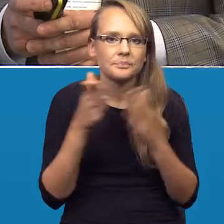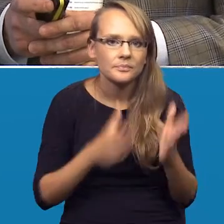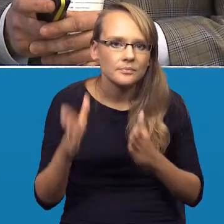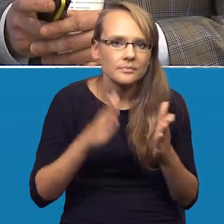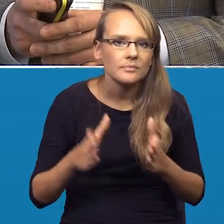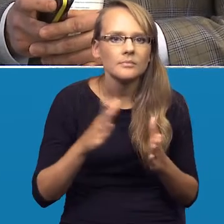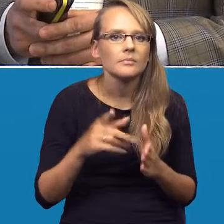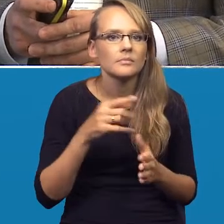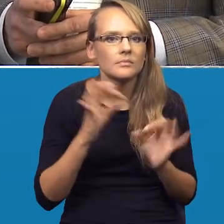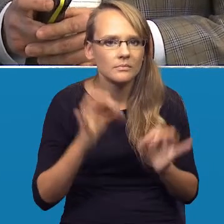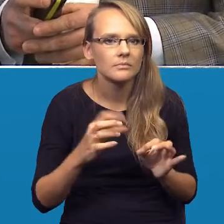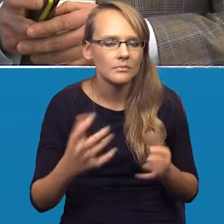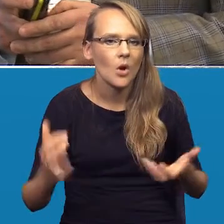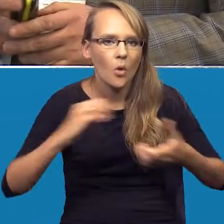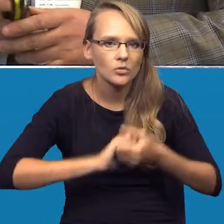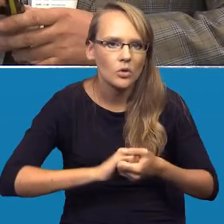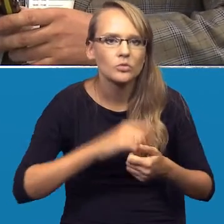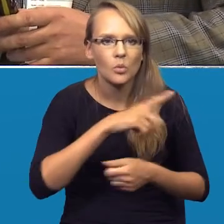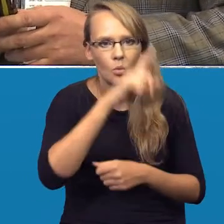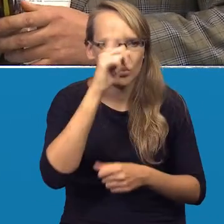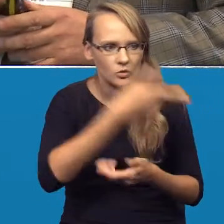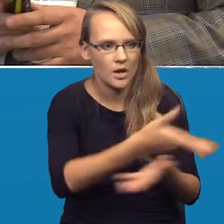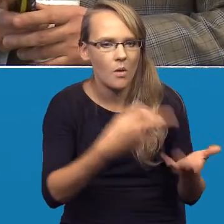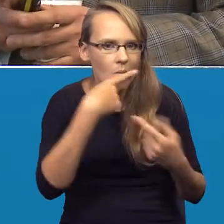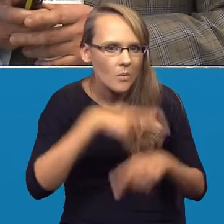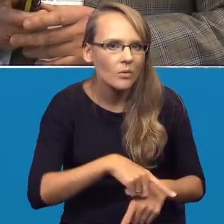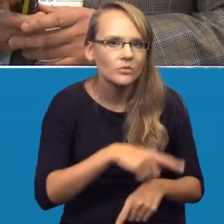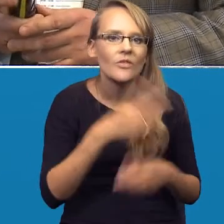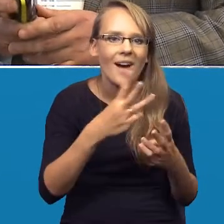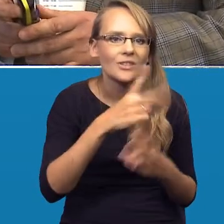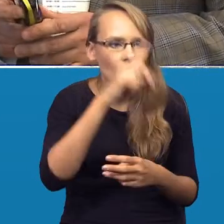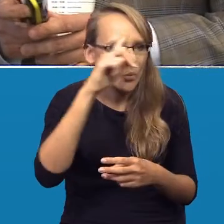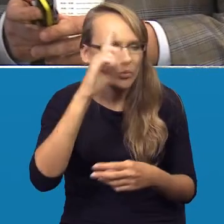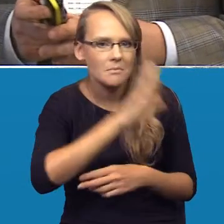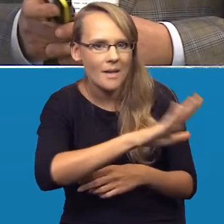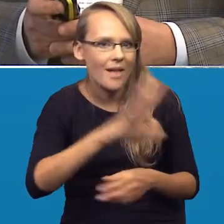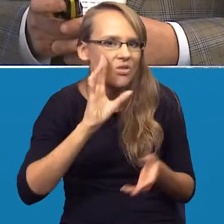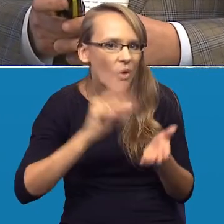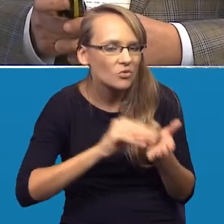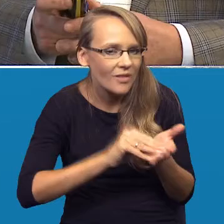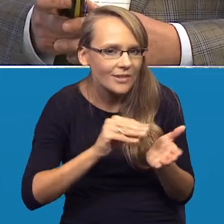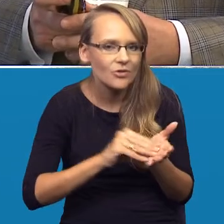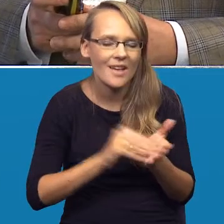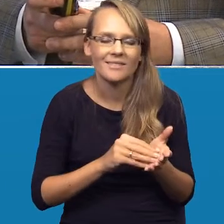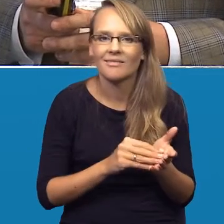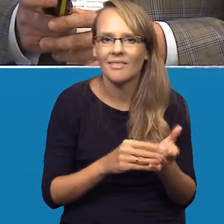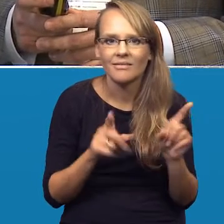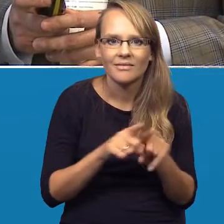właściwego konsorcjum odpowiadają ludzie i tutaj jest bardzo istotne, żeby ci ludzie mieli doświadczenie duże i jakieś takie